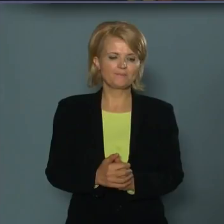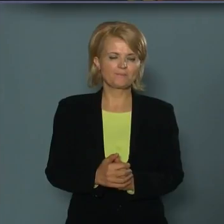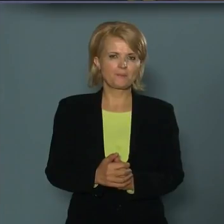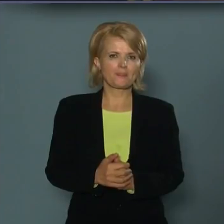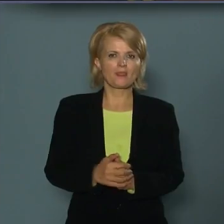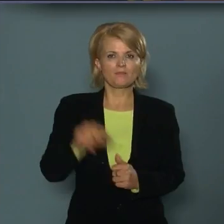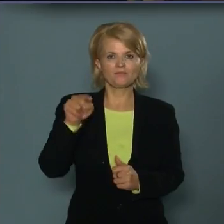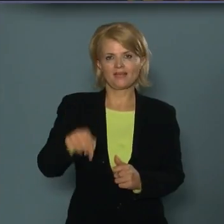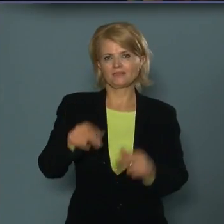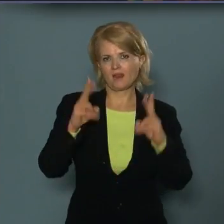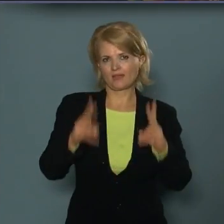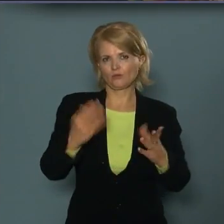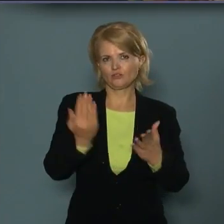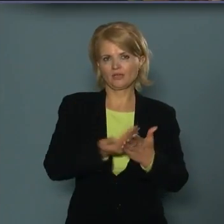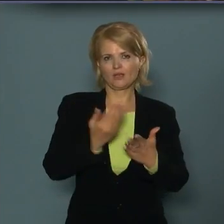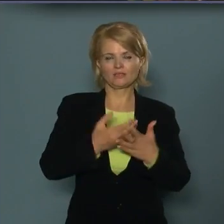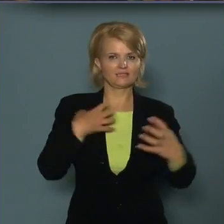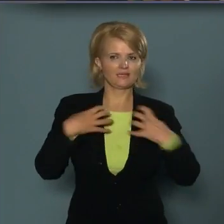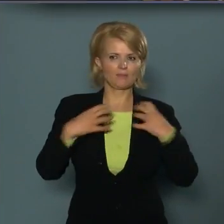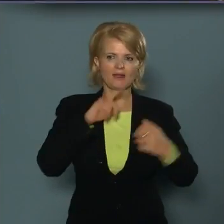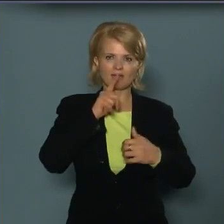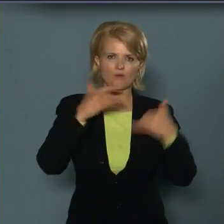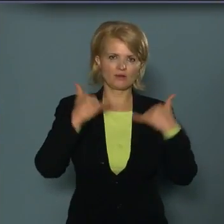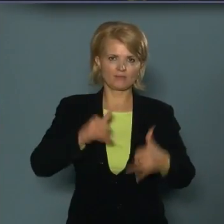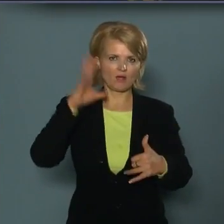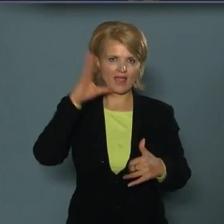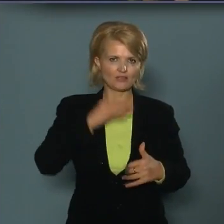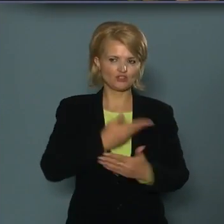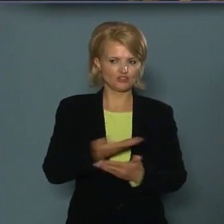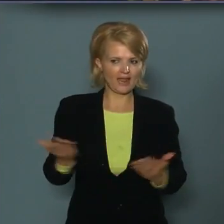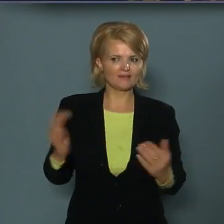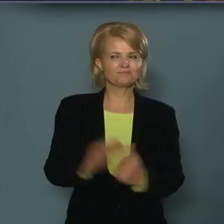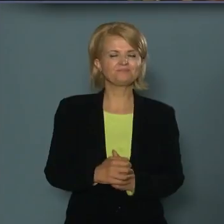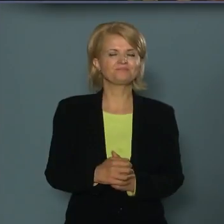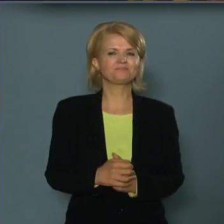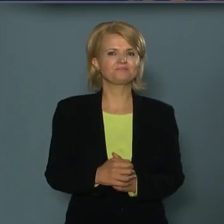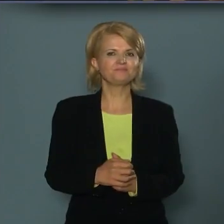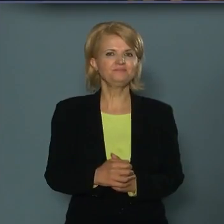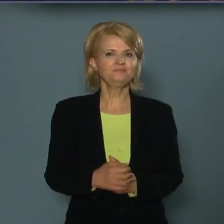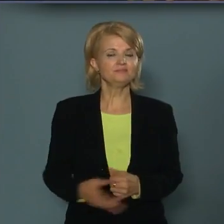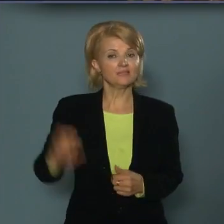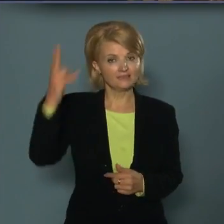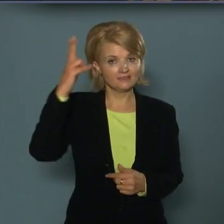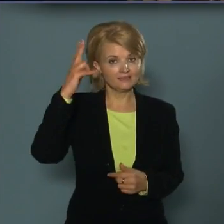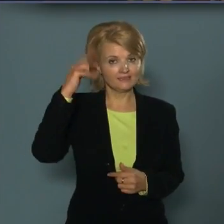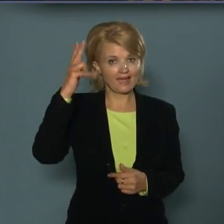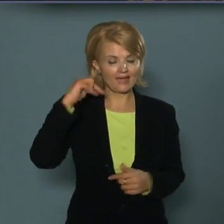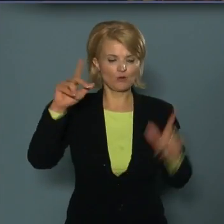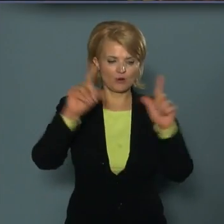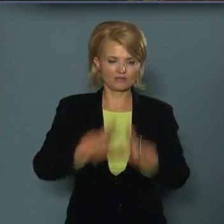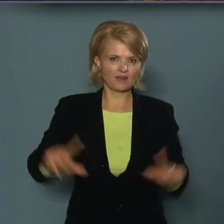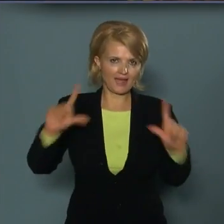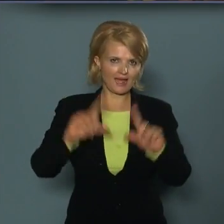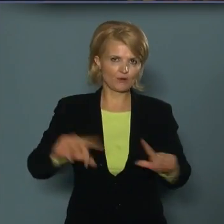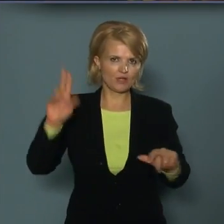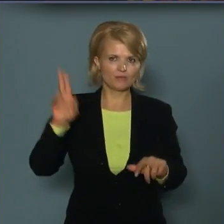is kihasználjuk, és ők is fellépnek a mai estén. De egyébként diákok, tanárok,